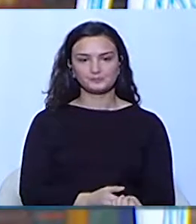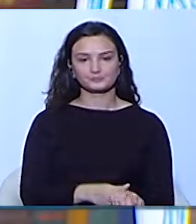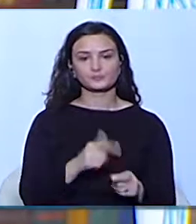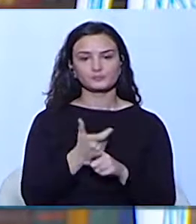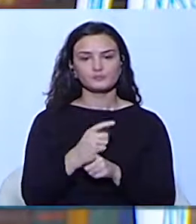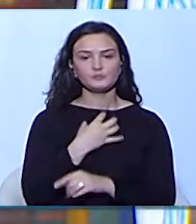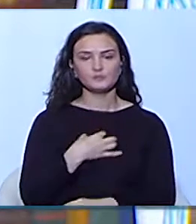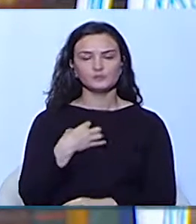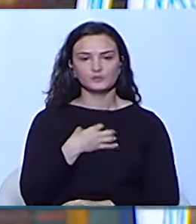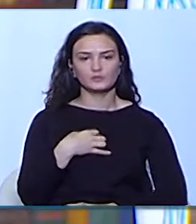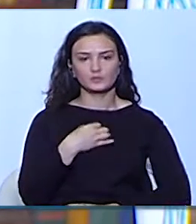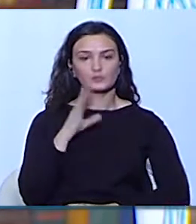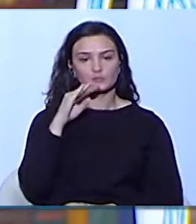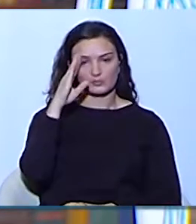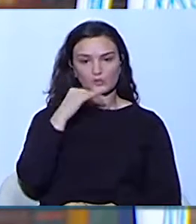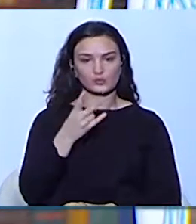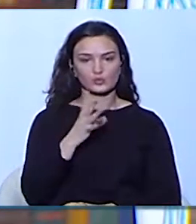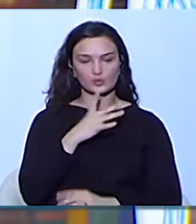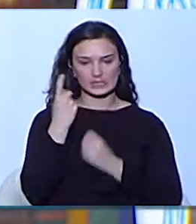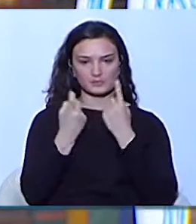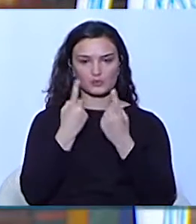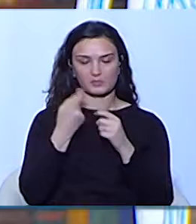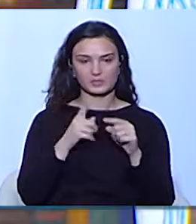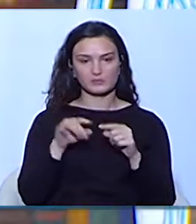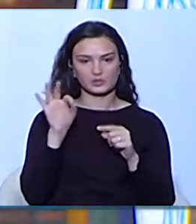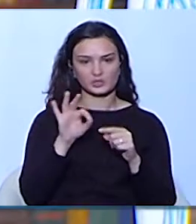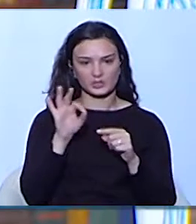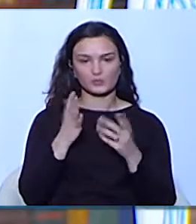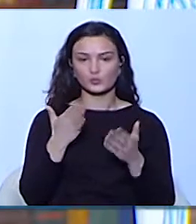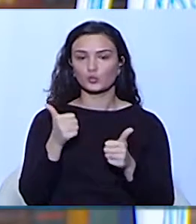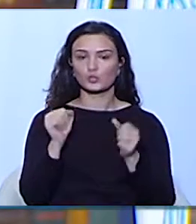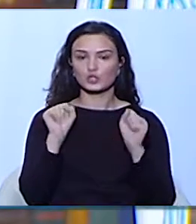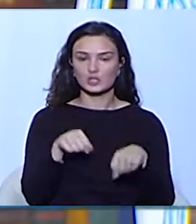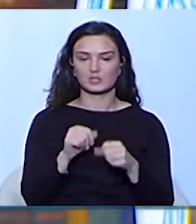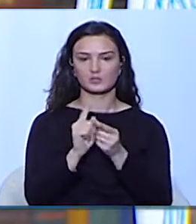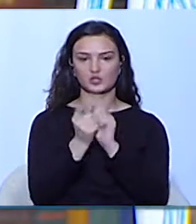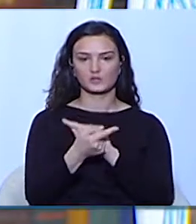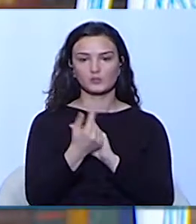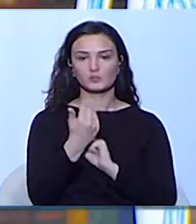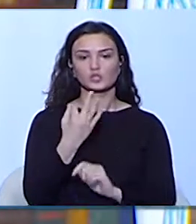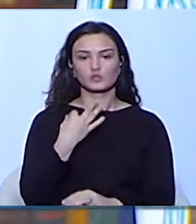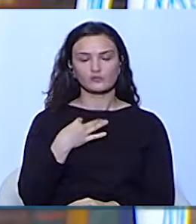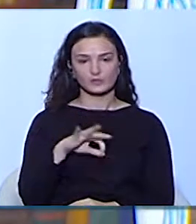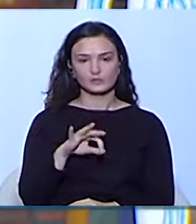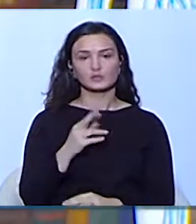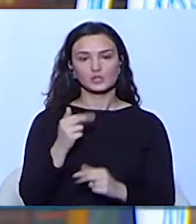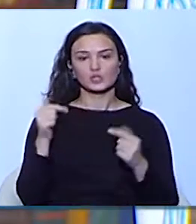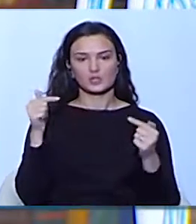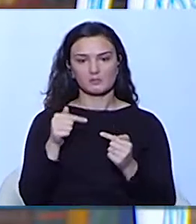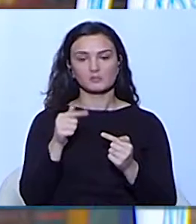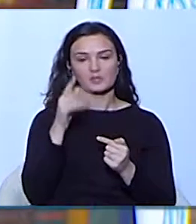Ძალიან მნიშვნელოვანია, რომ მშობელს ჰქონდეს ინფორმაცია ამის შესახებ, თუ როგორ შეიძლება შეიცვალოს მისი შვილი და